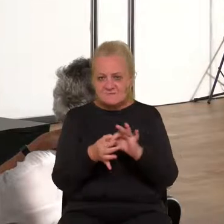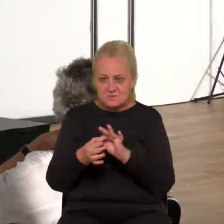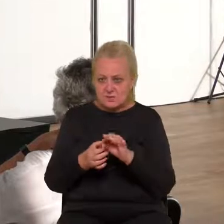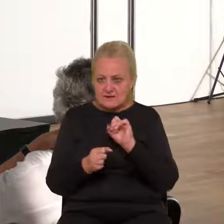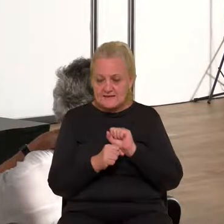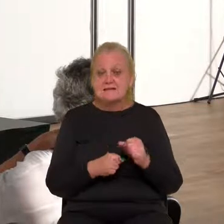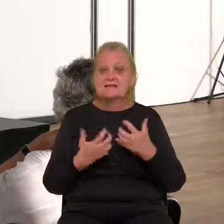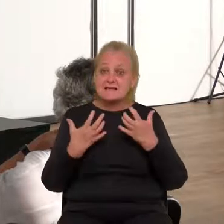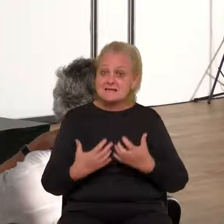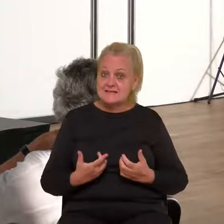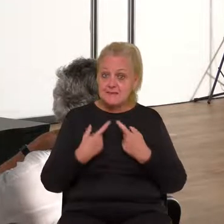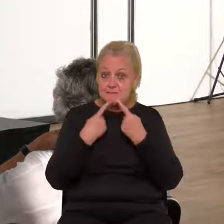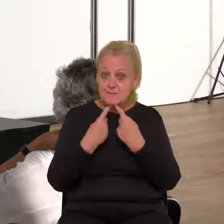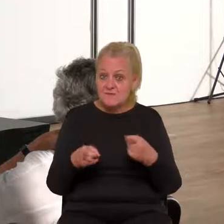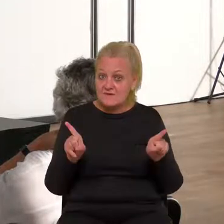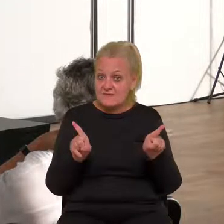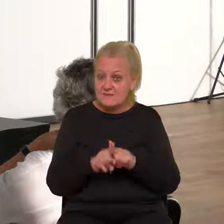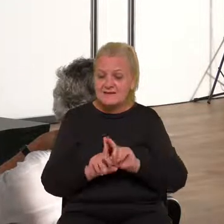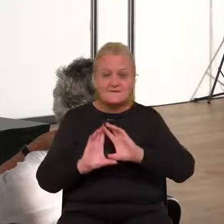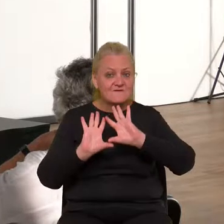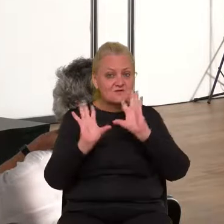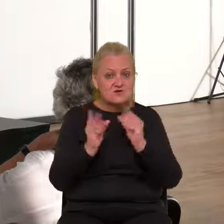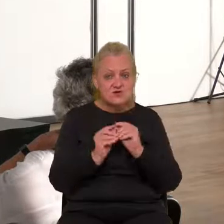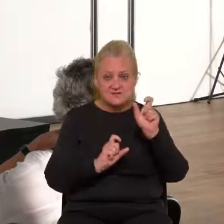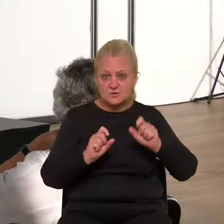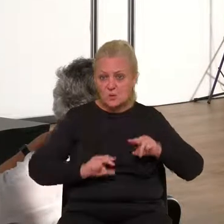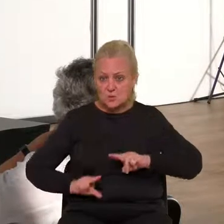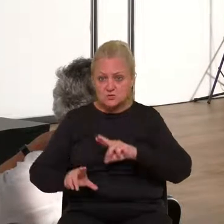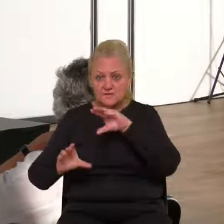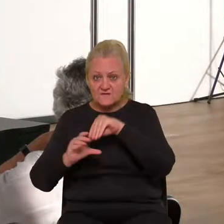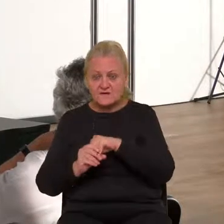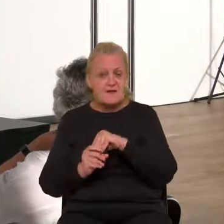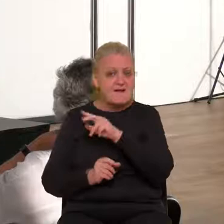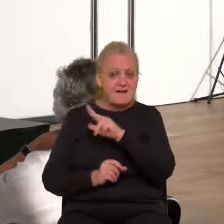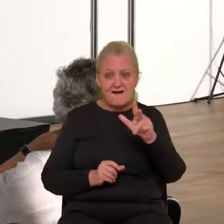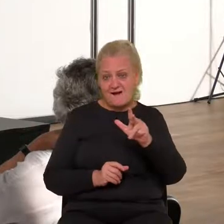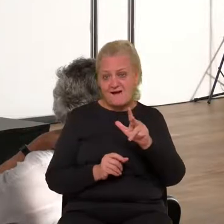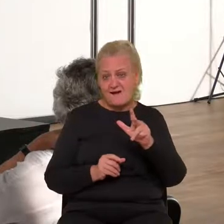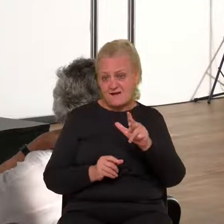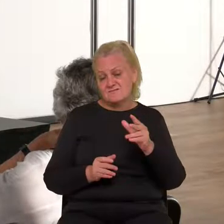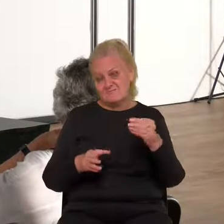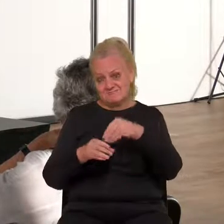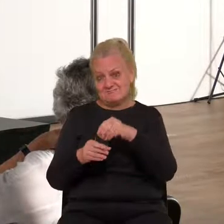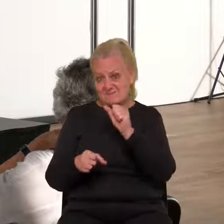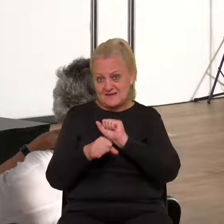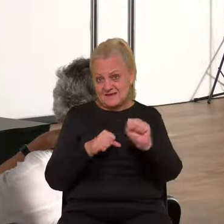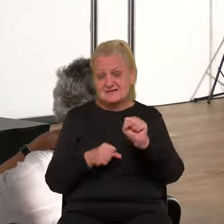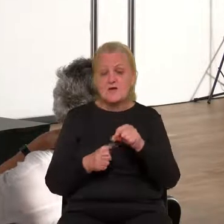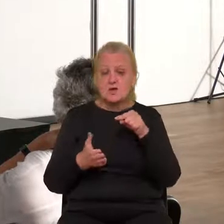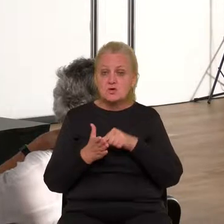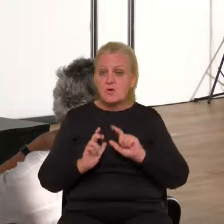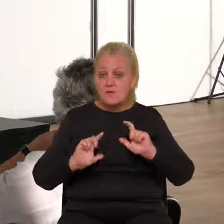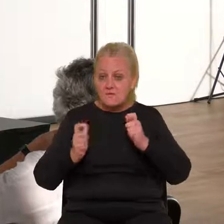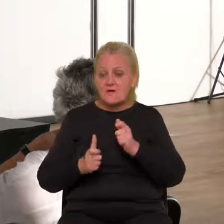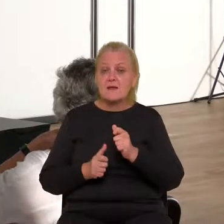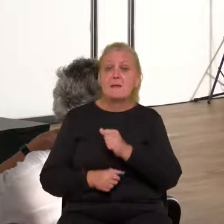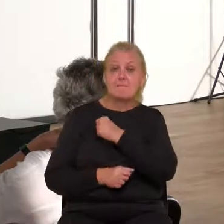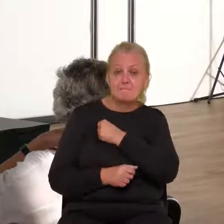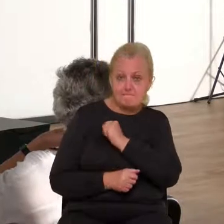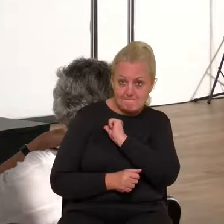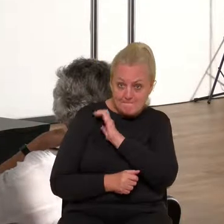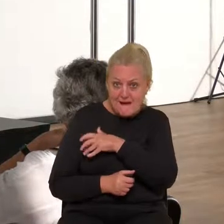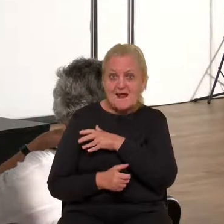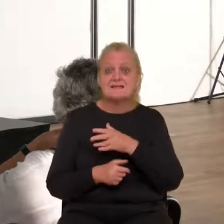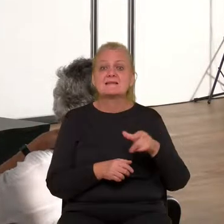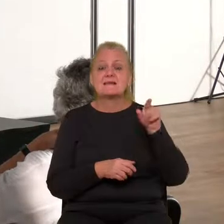również powiedzieć, że wszyscy w tym uczestniczymy, wszyscy przyłożyliśmy do tego rękę, bo wiecie co? To się dzieje w Palestynie i Izraelu, zgadza się,